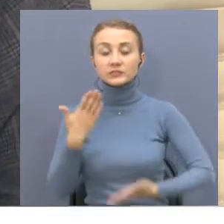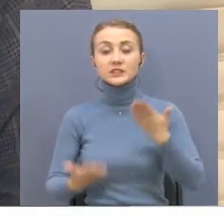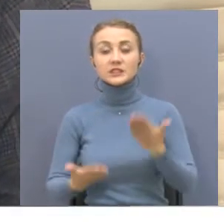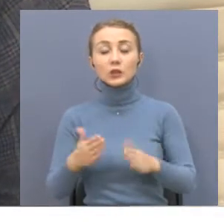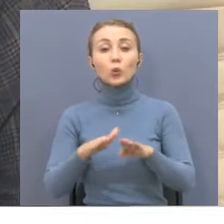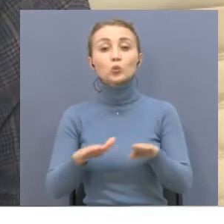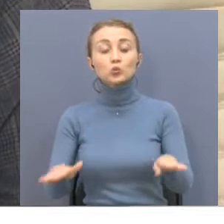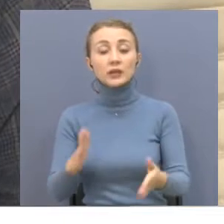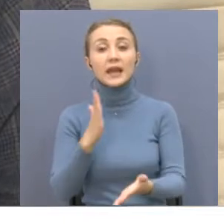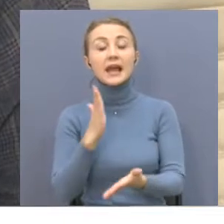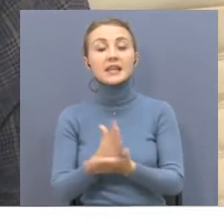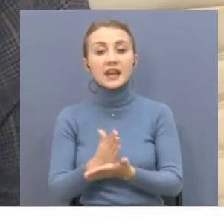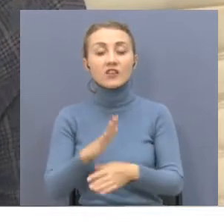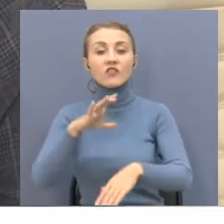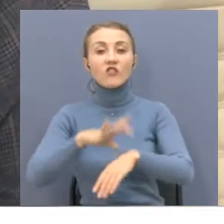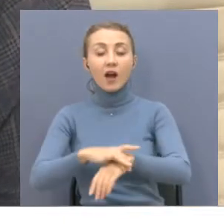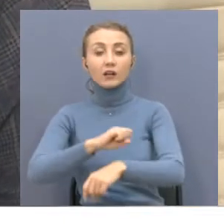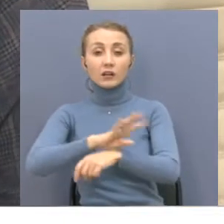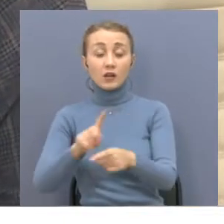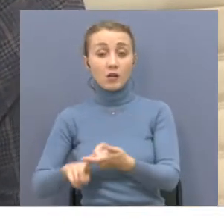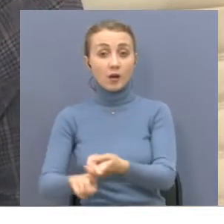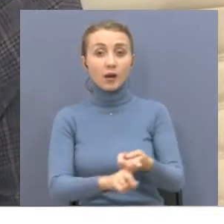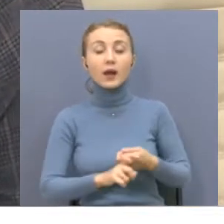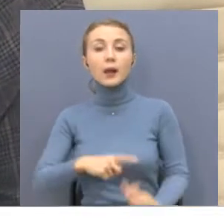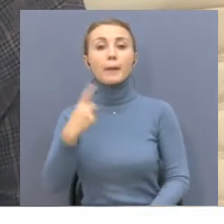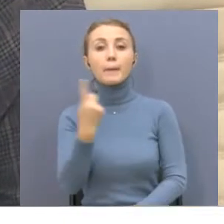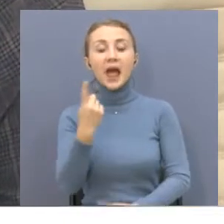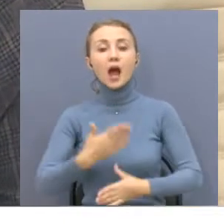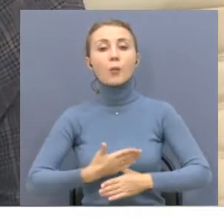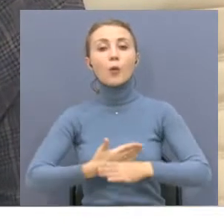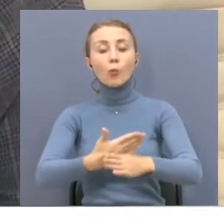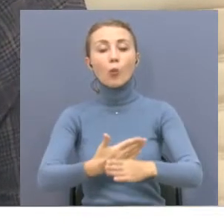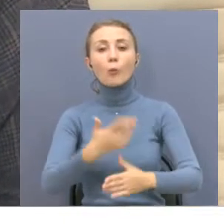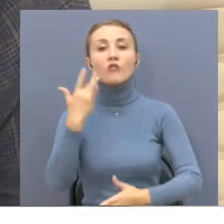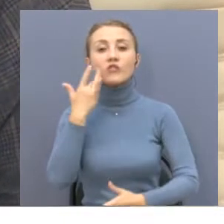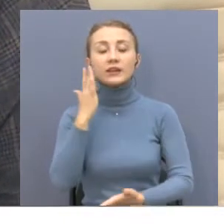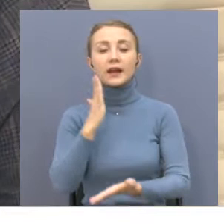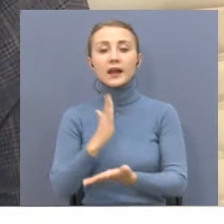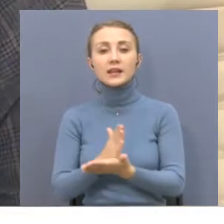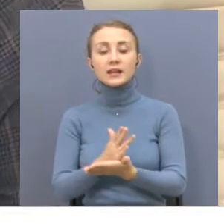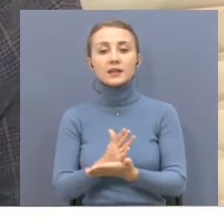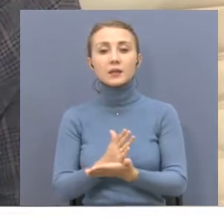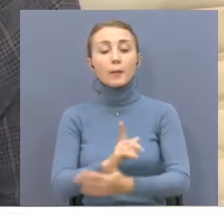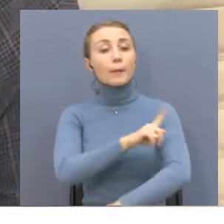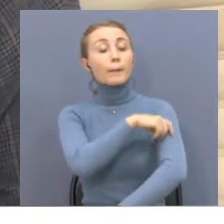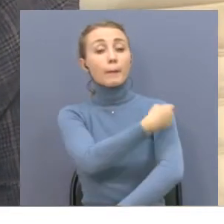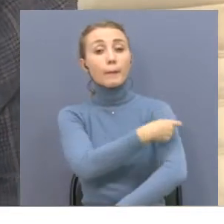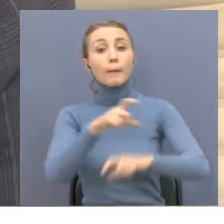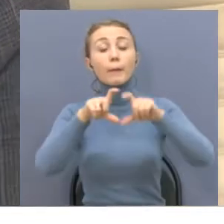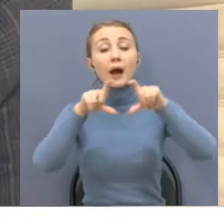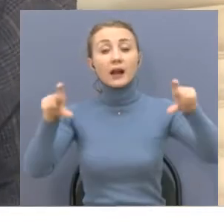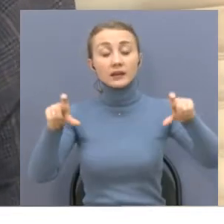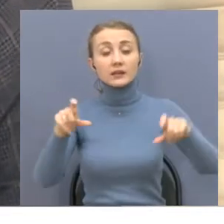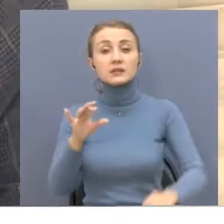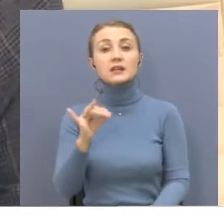Балаларда коронавирустың белгілері байқалса, тұрғылықты жердегі аурухана деңгейінде алғашқы медициналық көмек көрсетіледі. Егер жергілікті дәрігерлерде